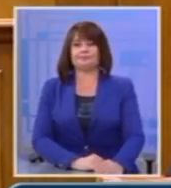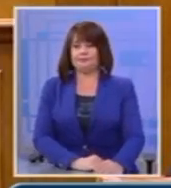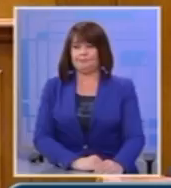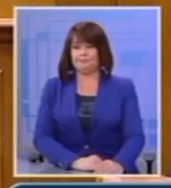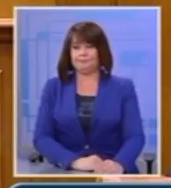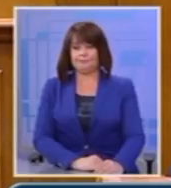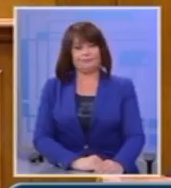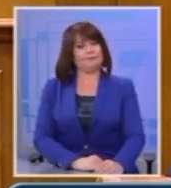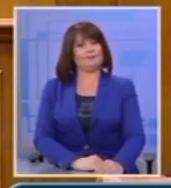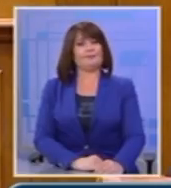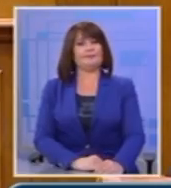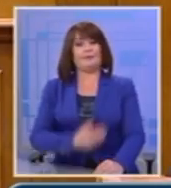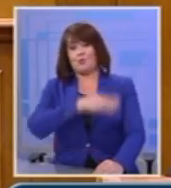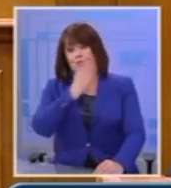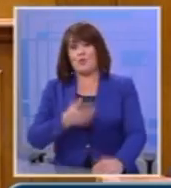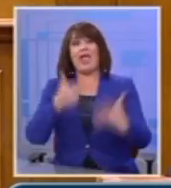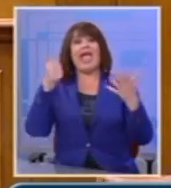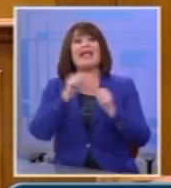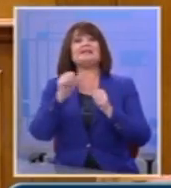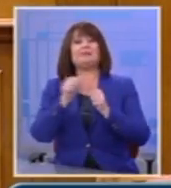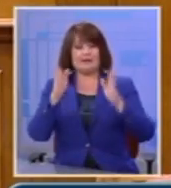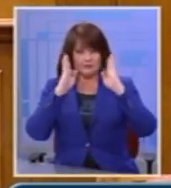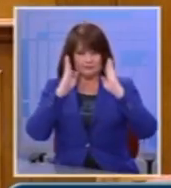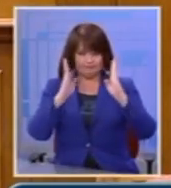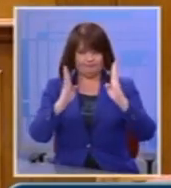6 σχεδόν μήνες τώρα σε αυτή την κατεύθυνση